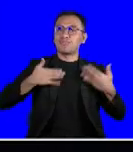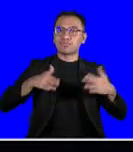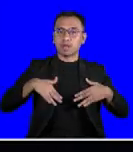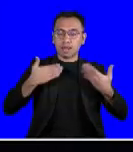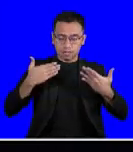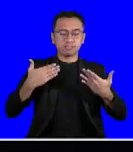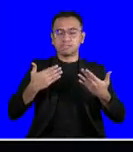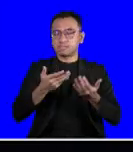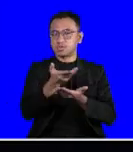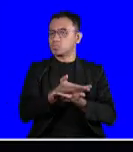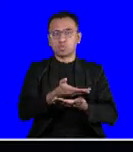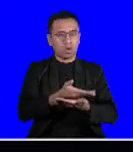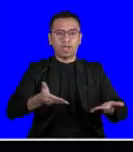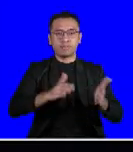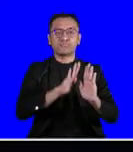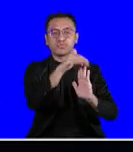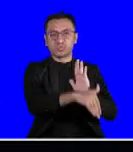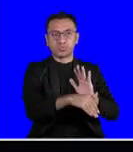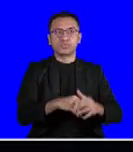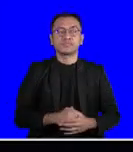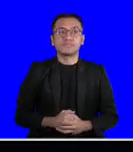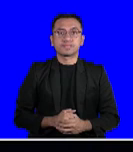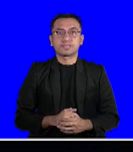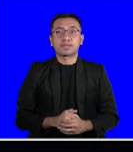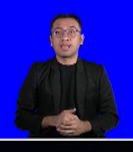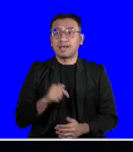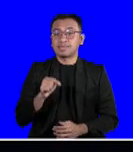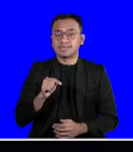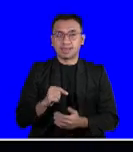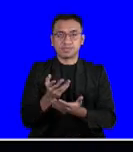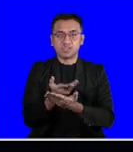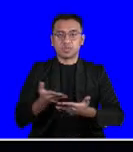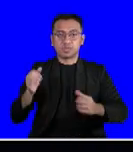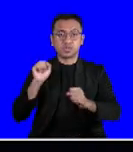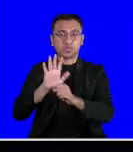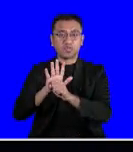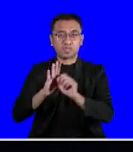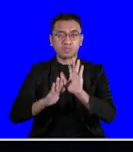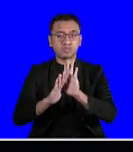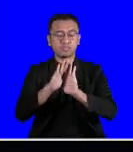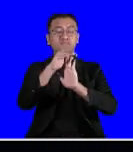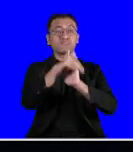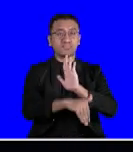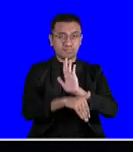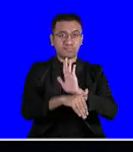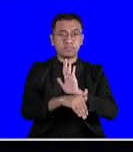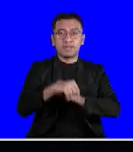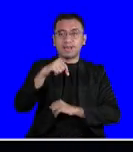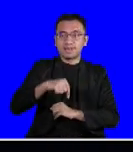Nah, dengan menurunnya kasus COVID-19, maka pembatasan